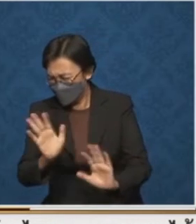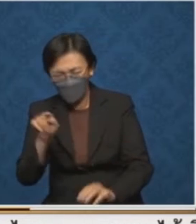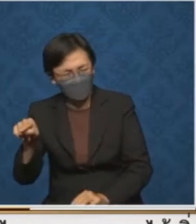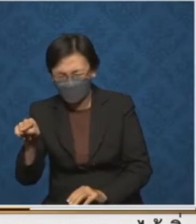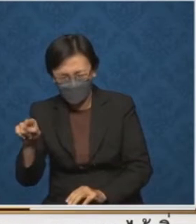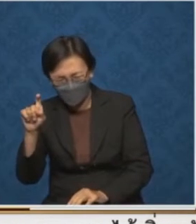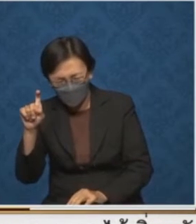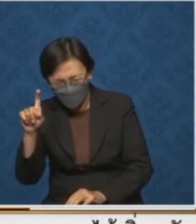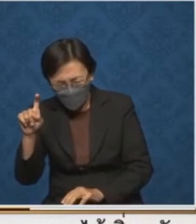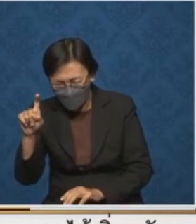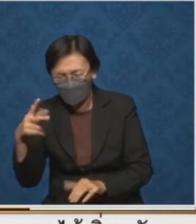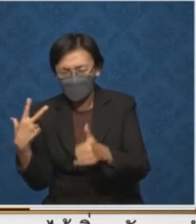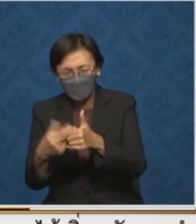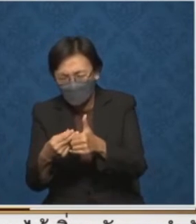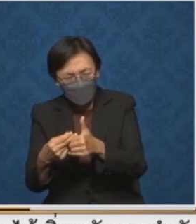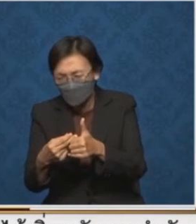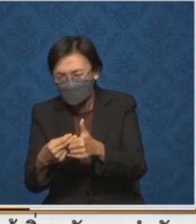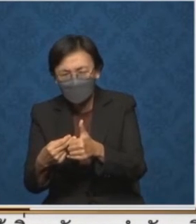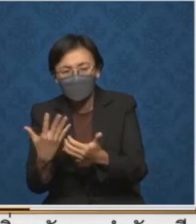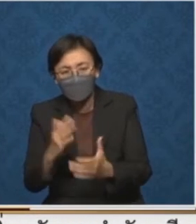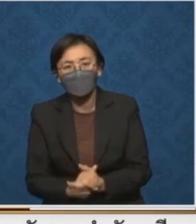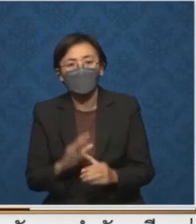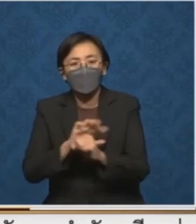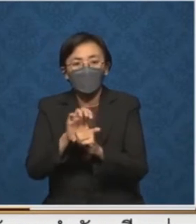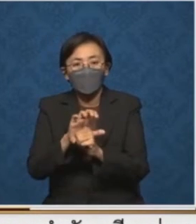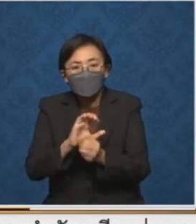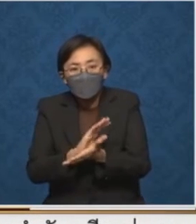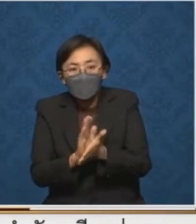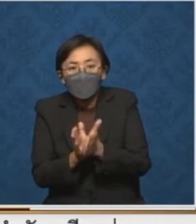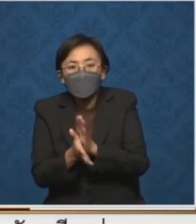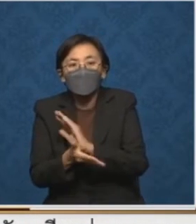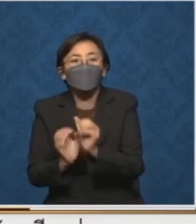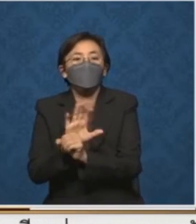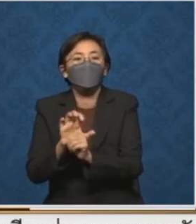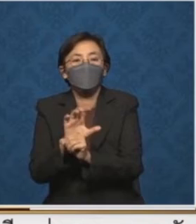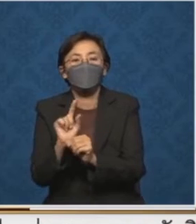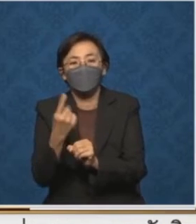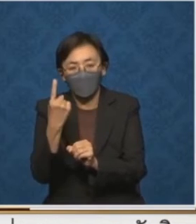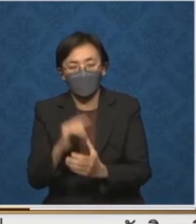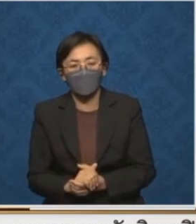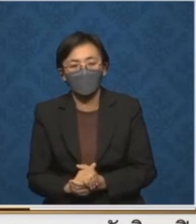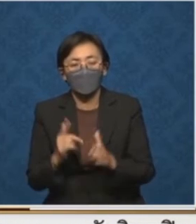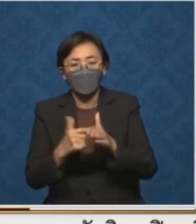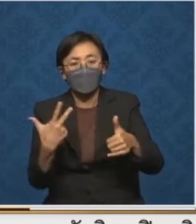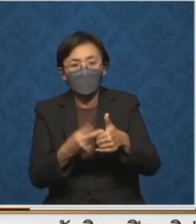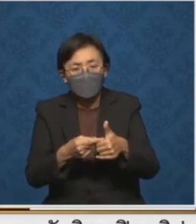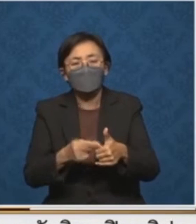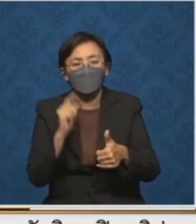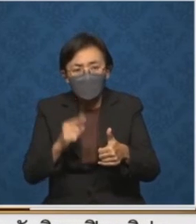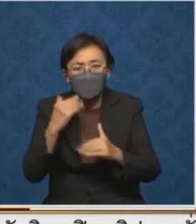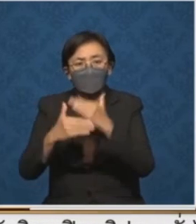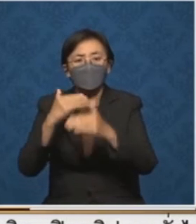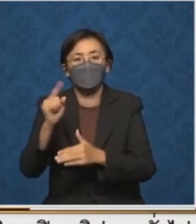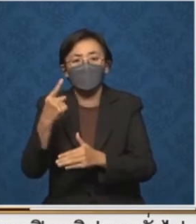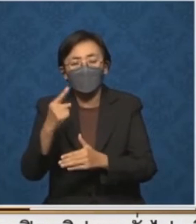ท่วาเสีงทัทวงมันอัแน่นจรงหอเปล่าครับท่านไปดแ่นต่ไปครับนี่คร